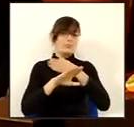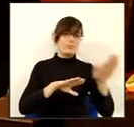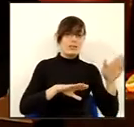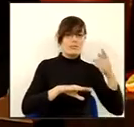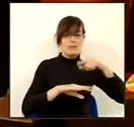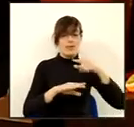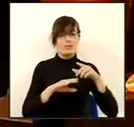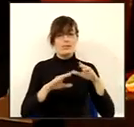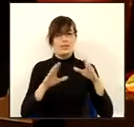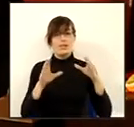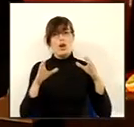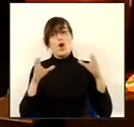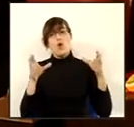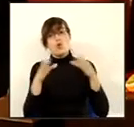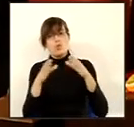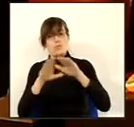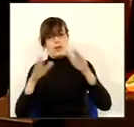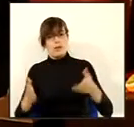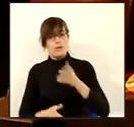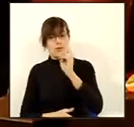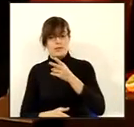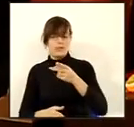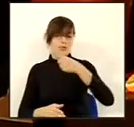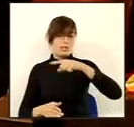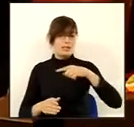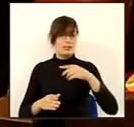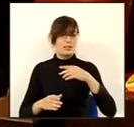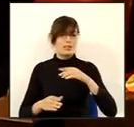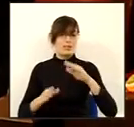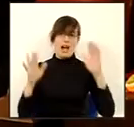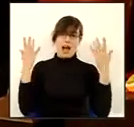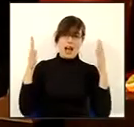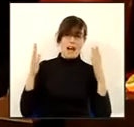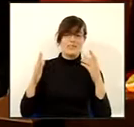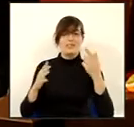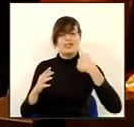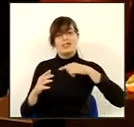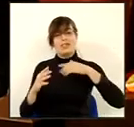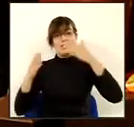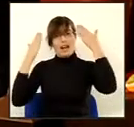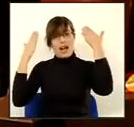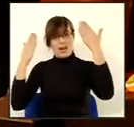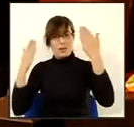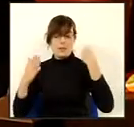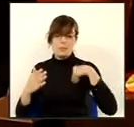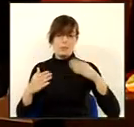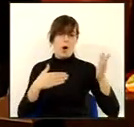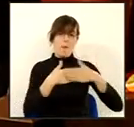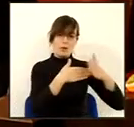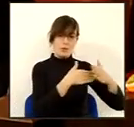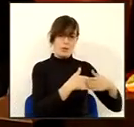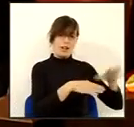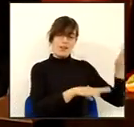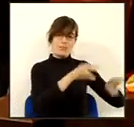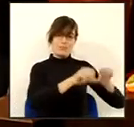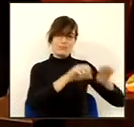grup municipal de Plataforma per Catalunya, celebrem que no es faci, ja sé que al senyor Serrat això no li agrada massa, però celebrem que no s'hagi implantat la